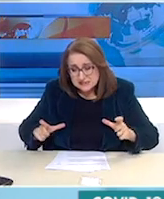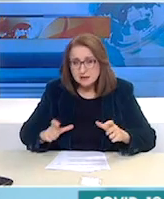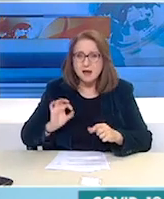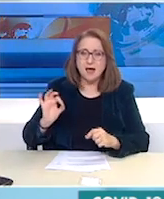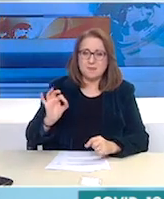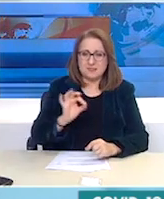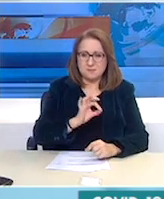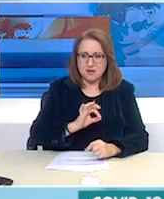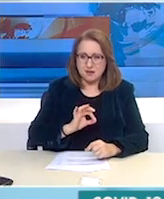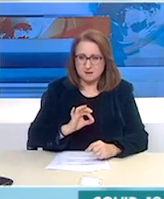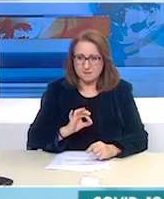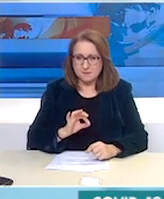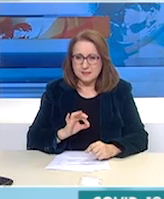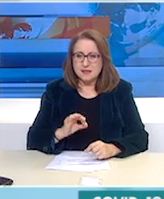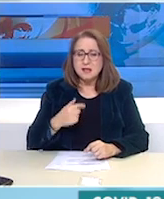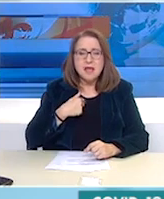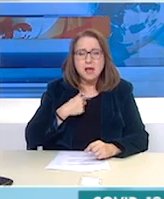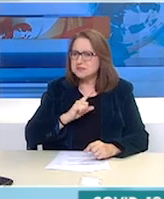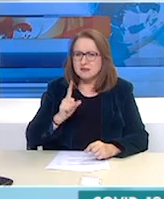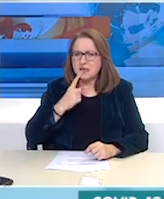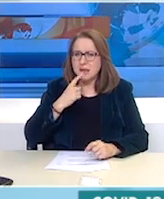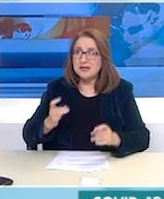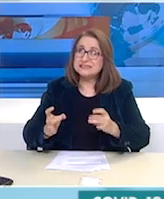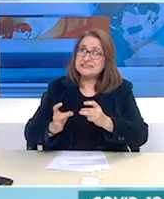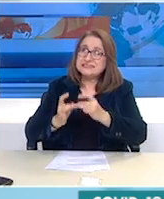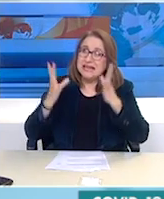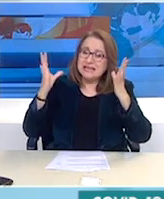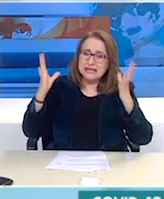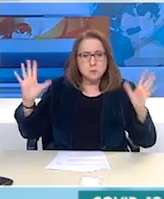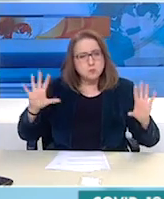μας η πίστη σε κάποια τύχη ή στον καλό καιρό.